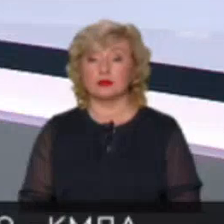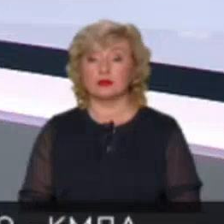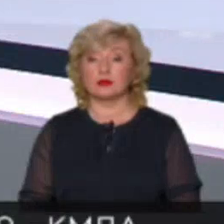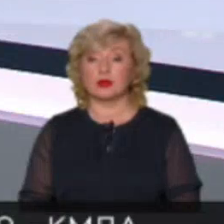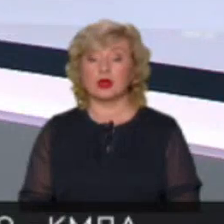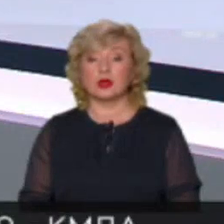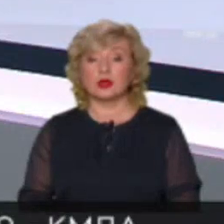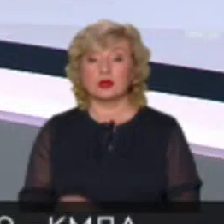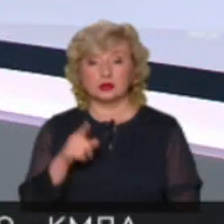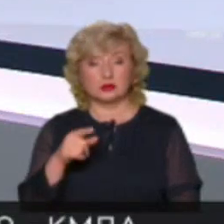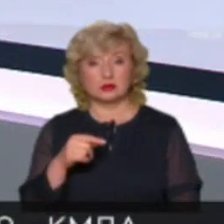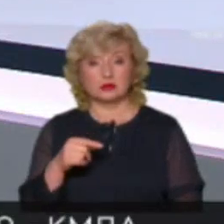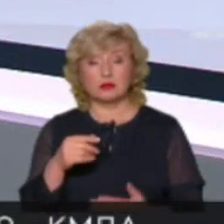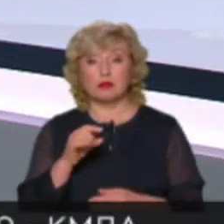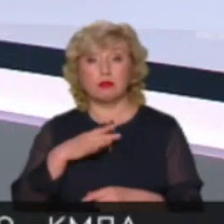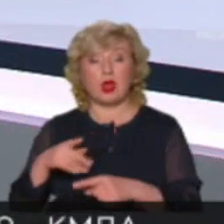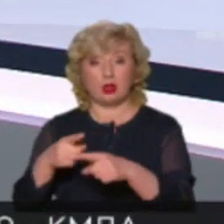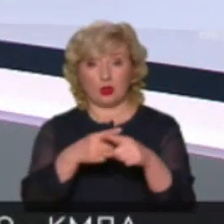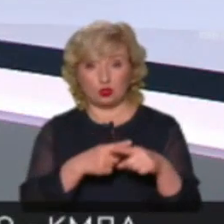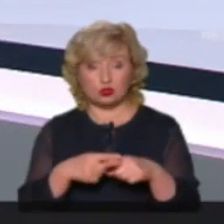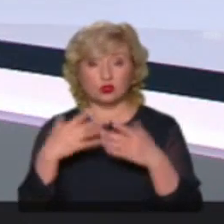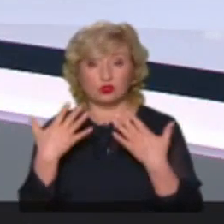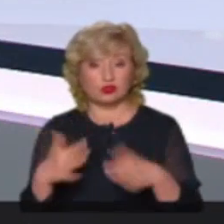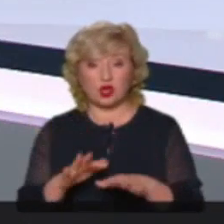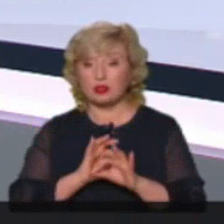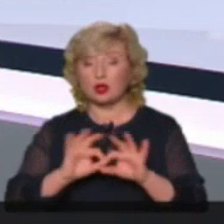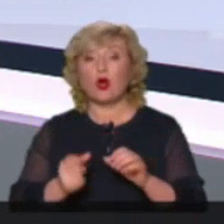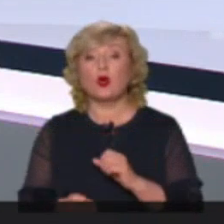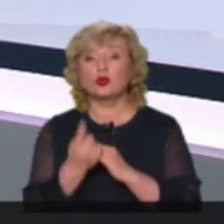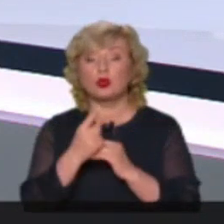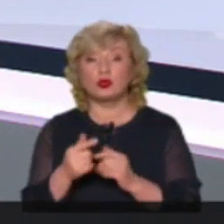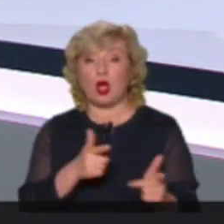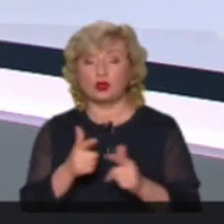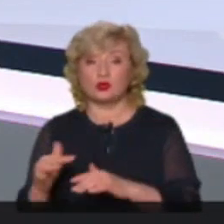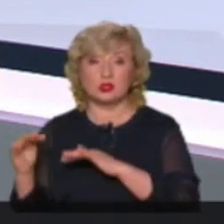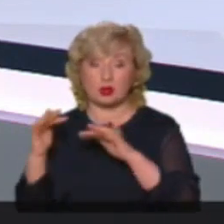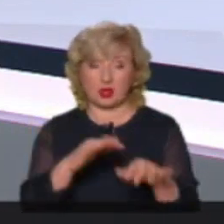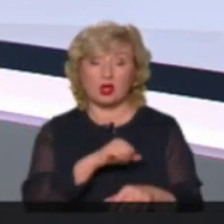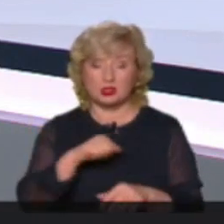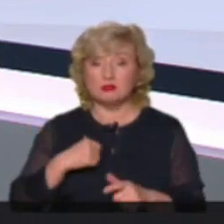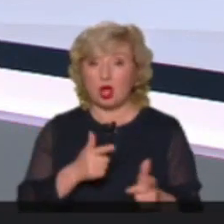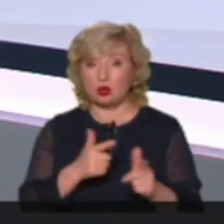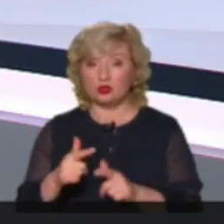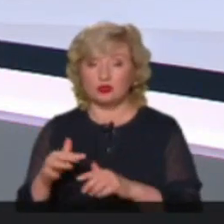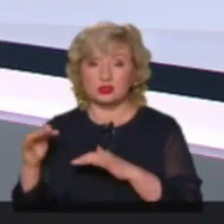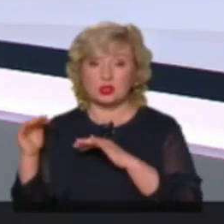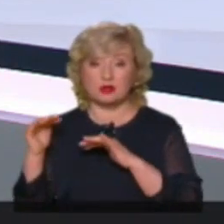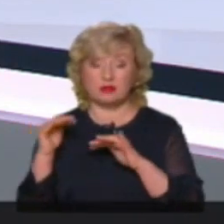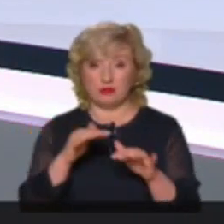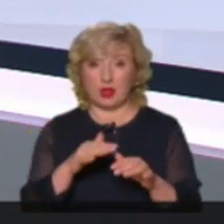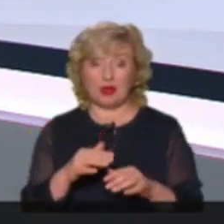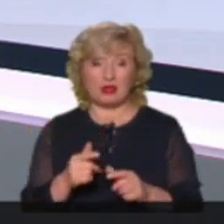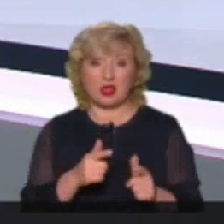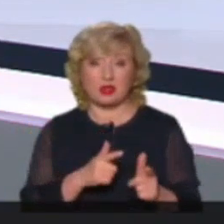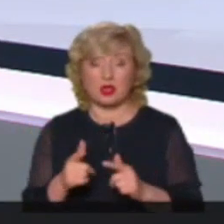Так, і згадав ти про те, що Білорусь вже не розказує, звідки готується нападіння, а сама готується відбивати якесь нападіння